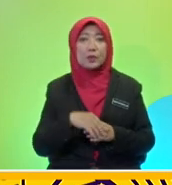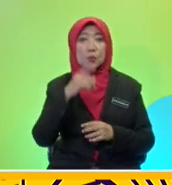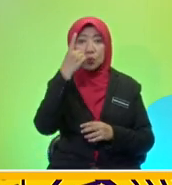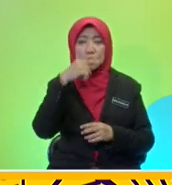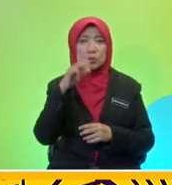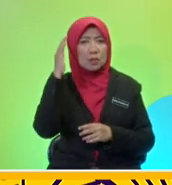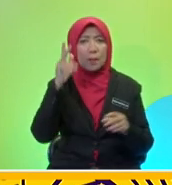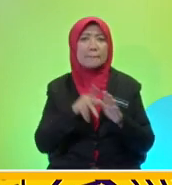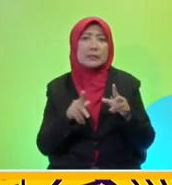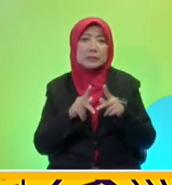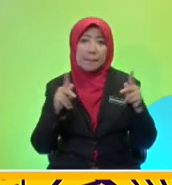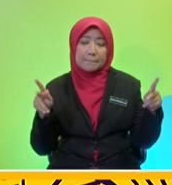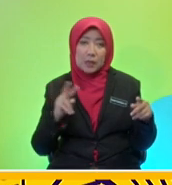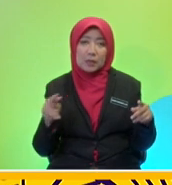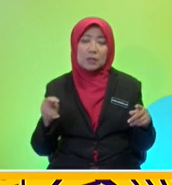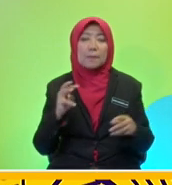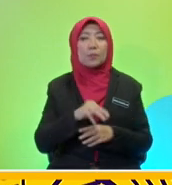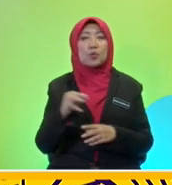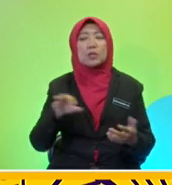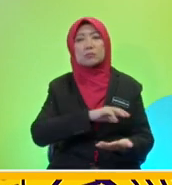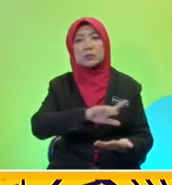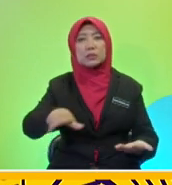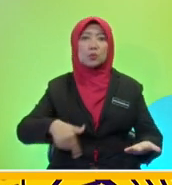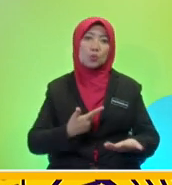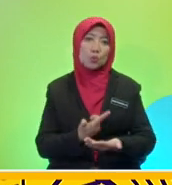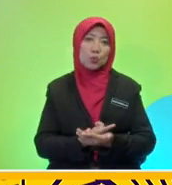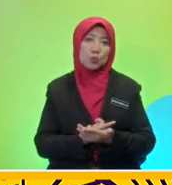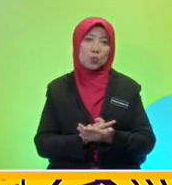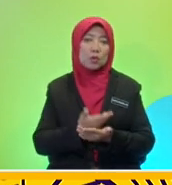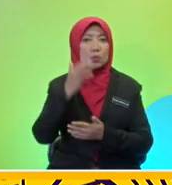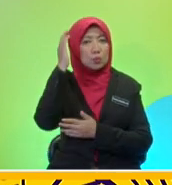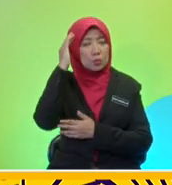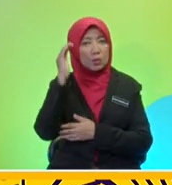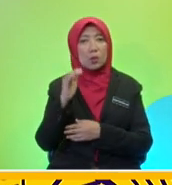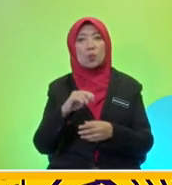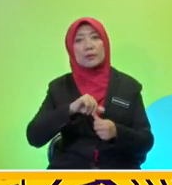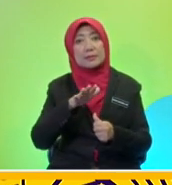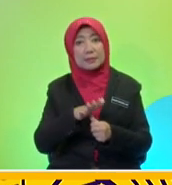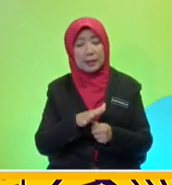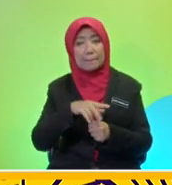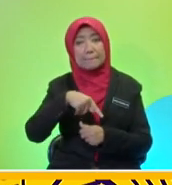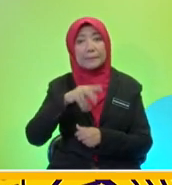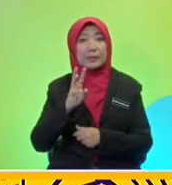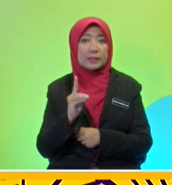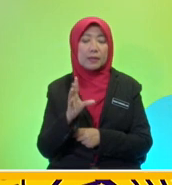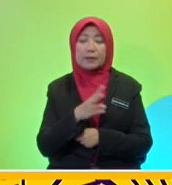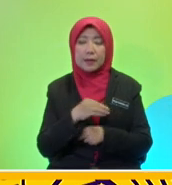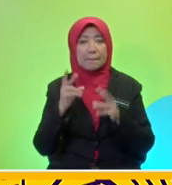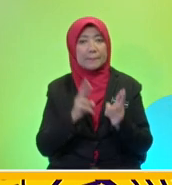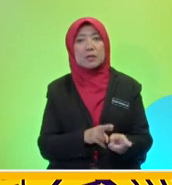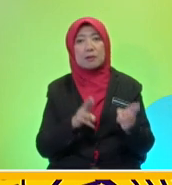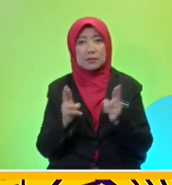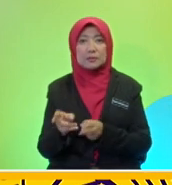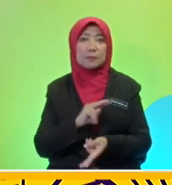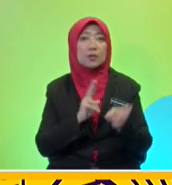perkembangan murid Saya menyuruh yang ketiga mengetahui kebesaran finish yang kita lakukan gaya keempat adalah merancang dan mengubah